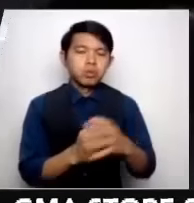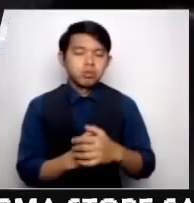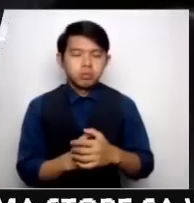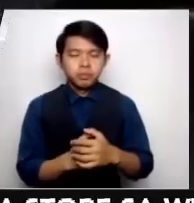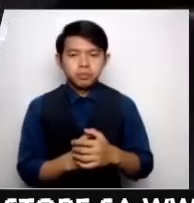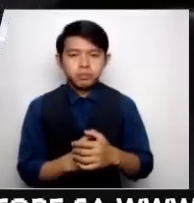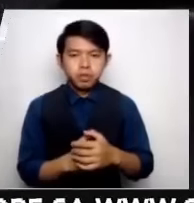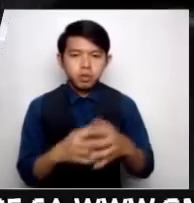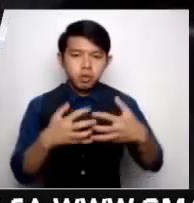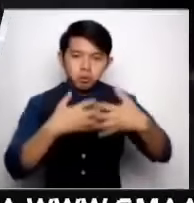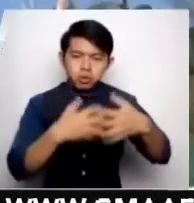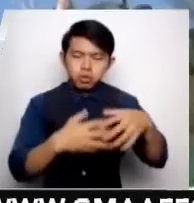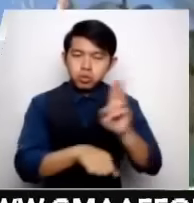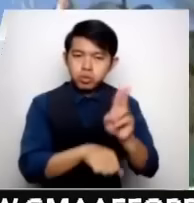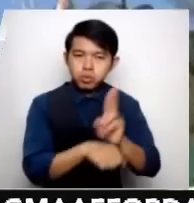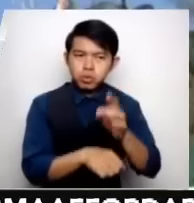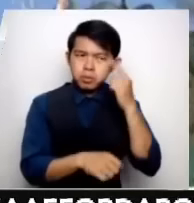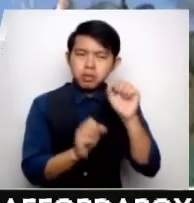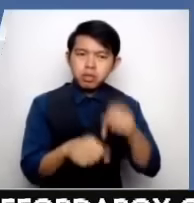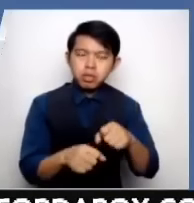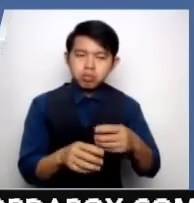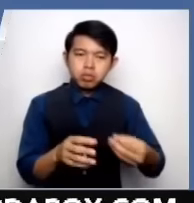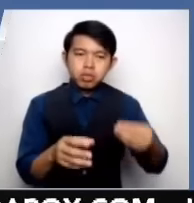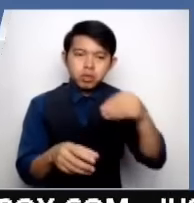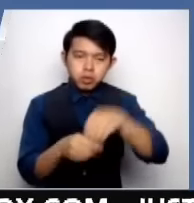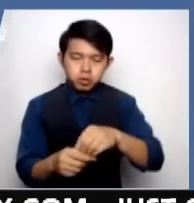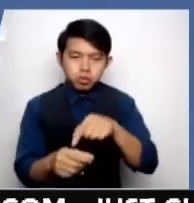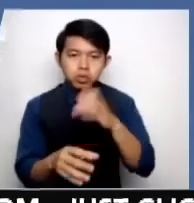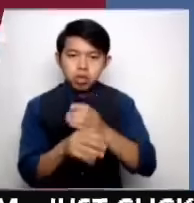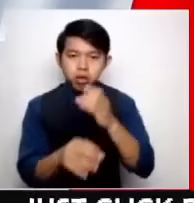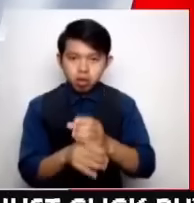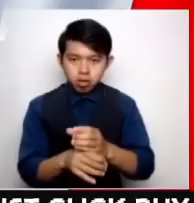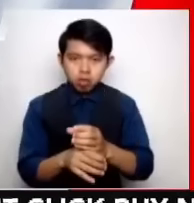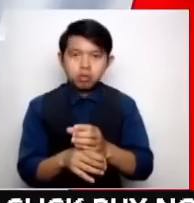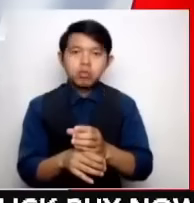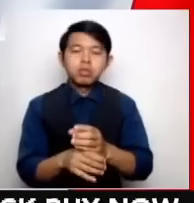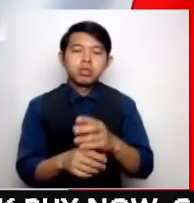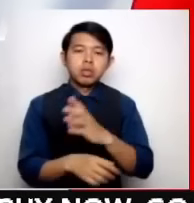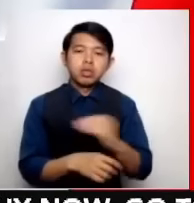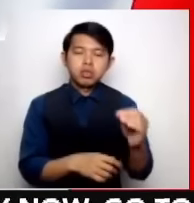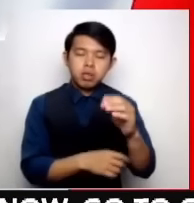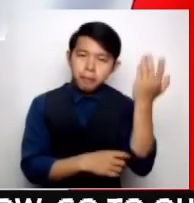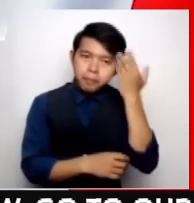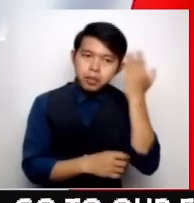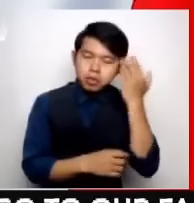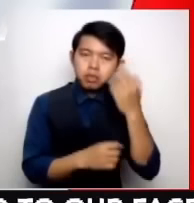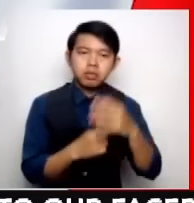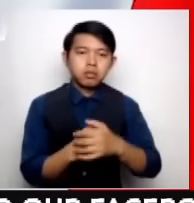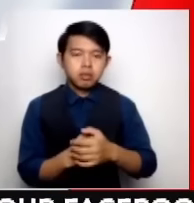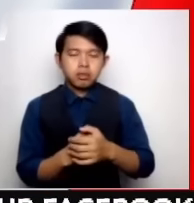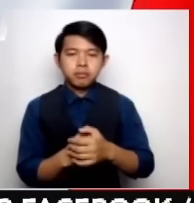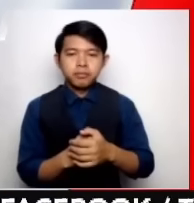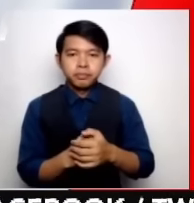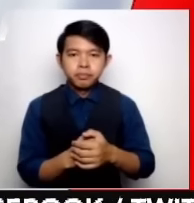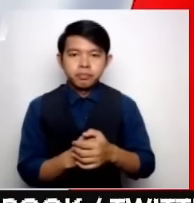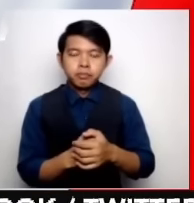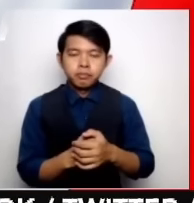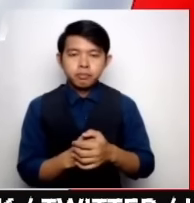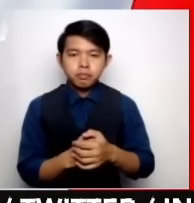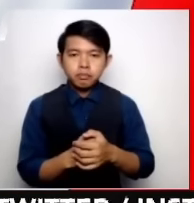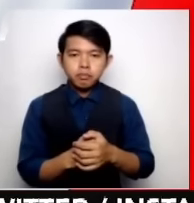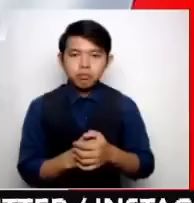na pwedeng ilagay sa sasakyan at magpanggap na lehitimong mobile cell site. Akala ng cellphone nyo, kumakabit kayo sa